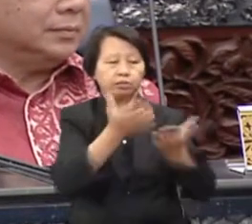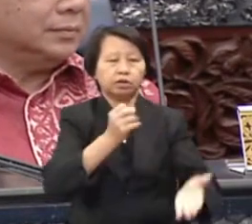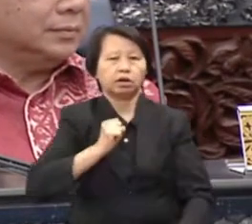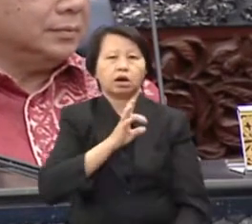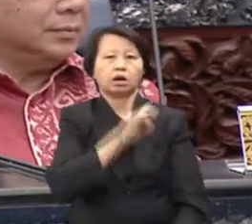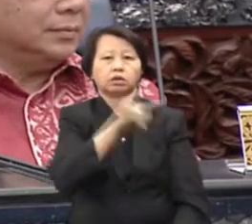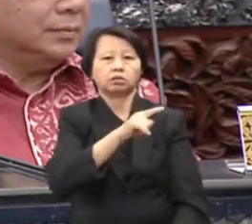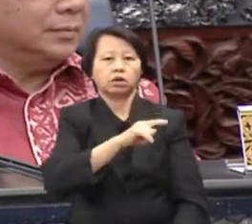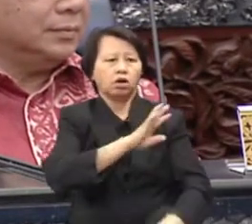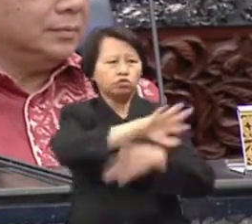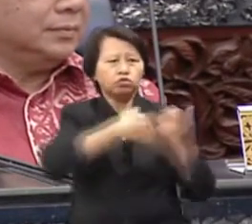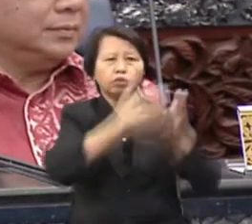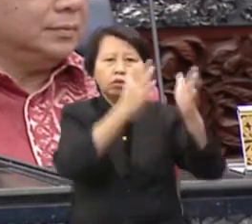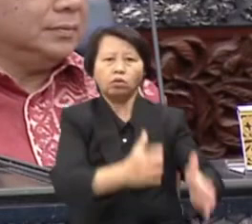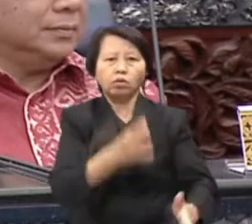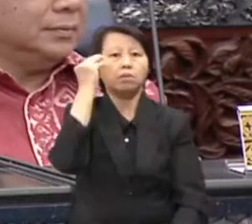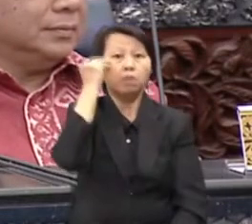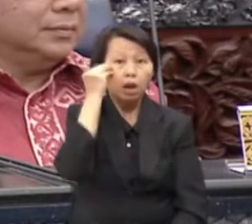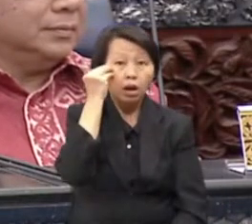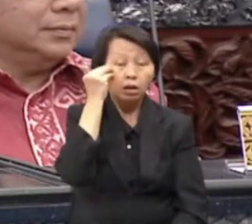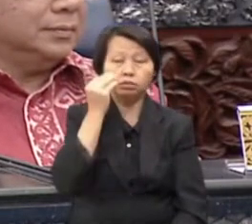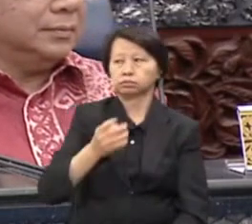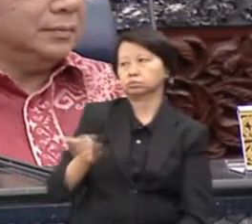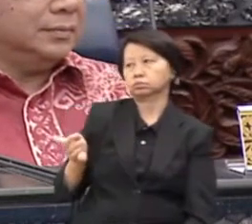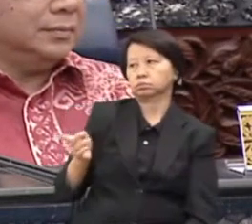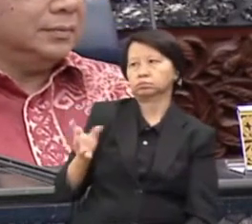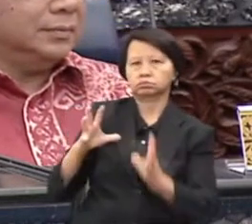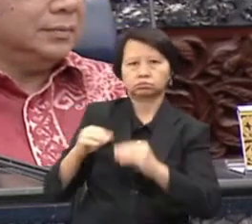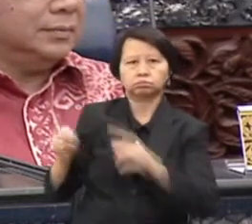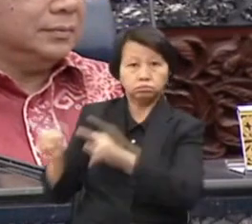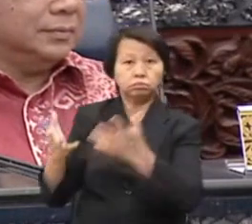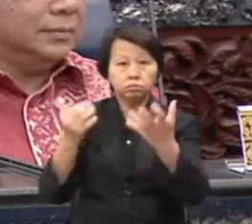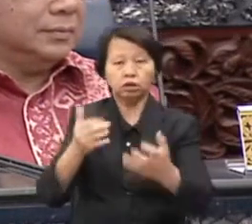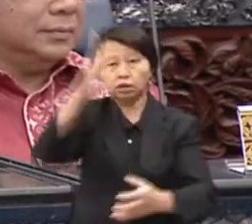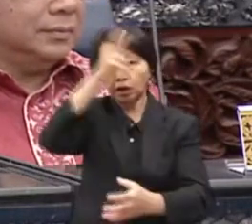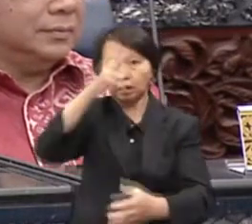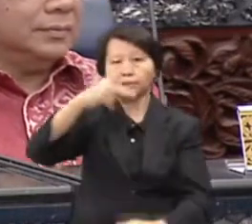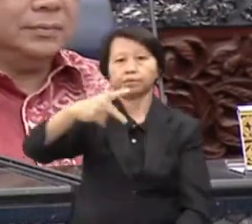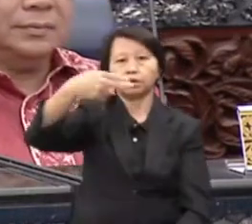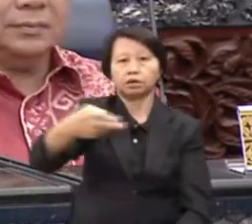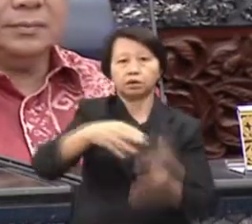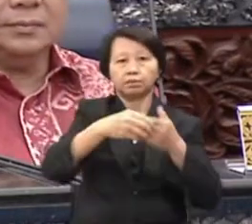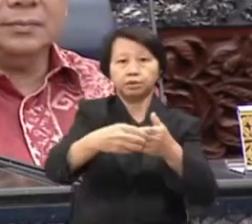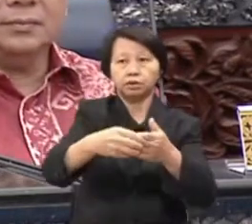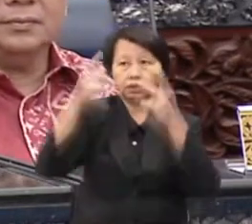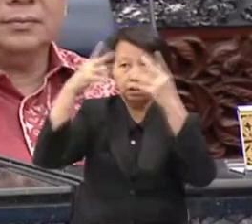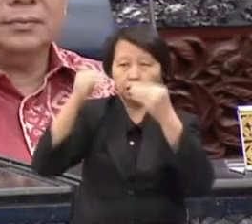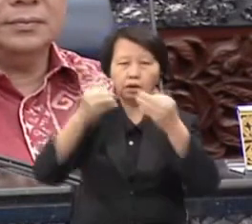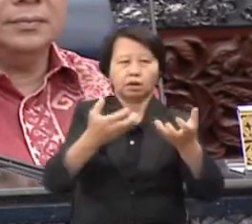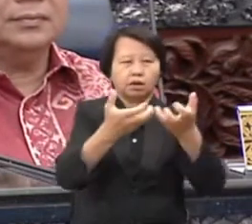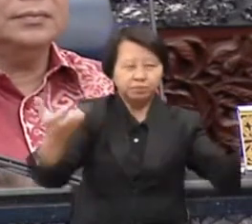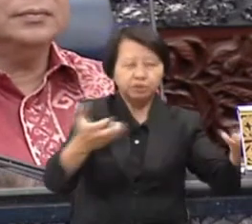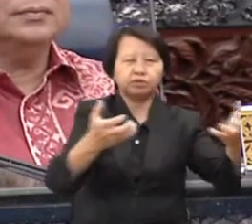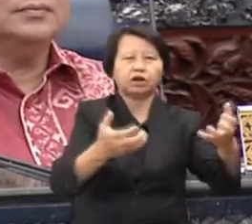awam didominasi oleh orang Melayu penyelesaian rame-sami adalah untuk kerajaan pihak pimpinan Tambun pecahkan